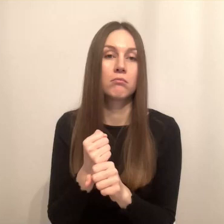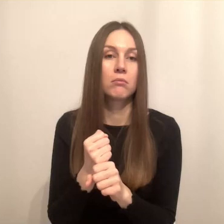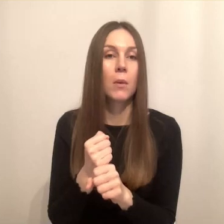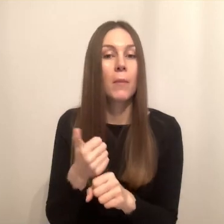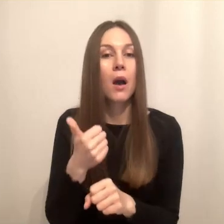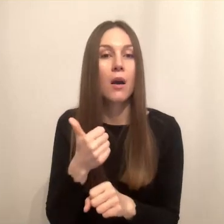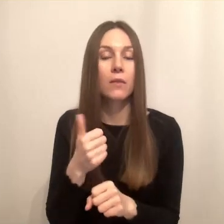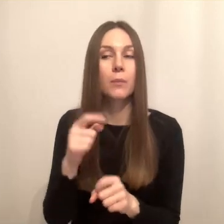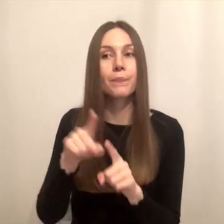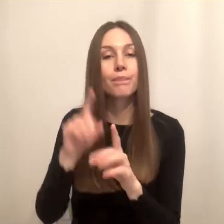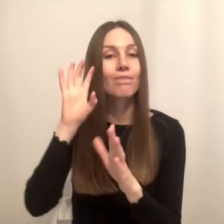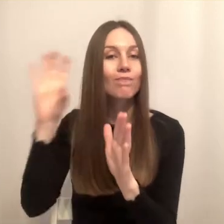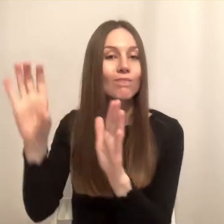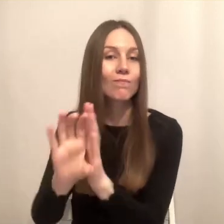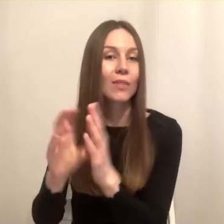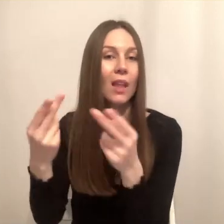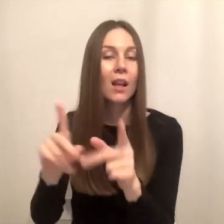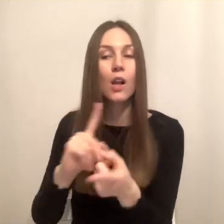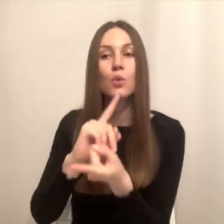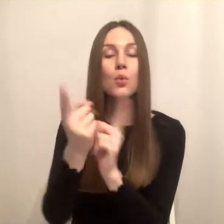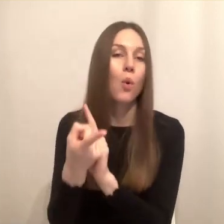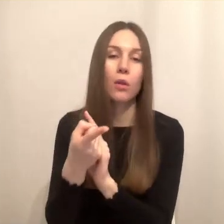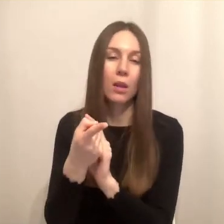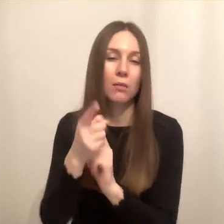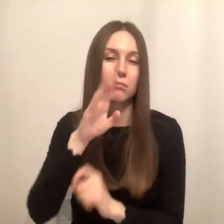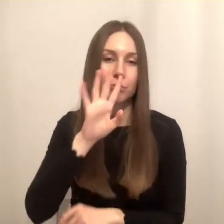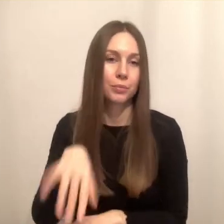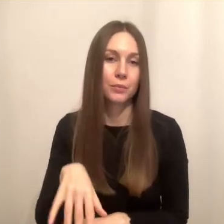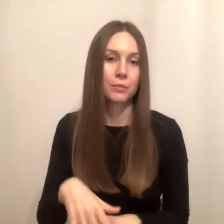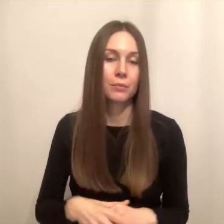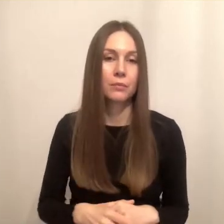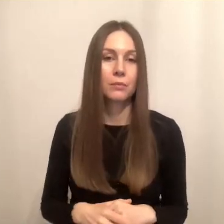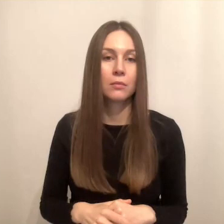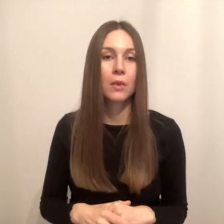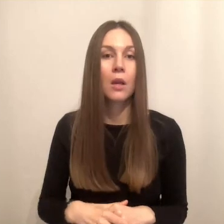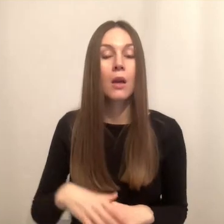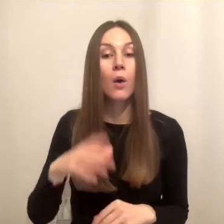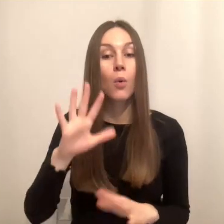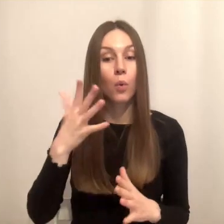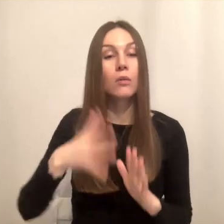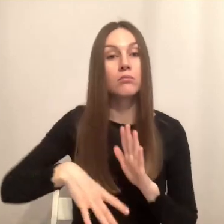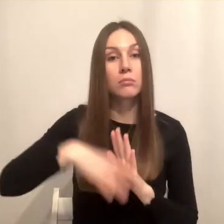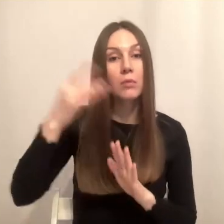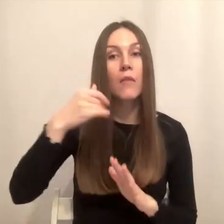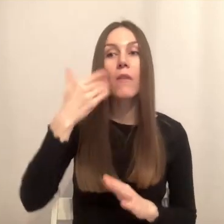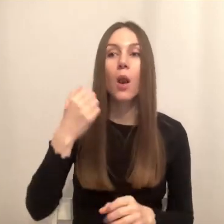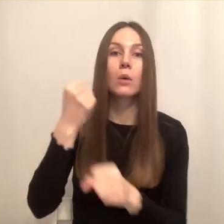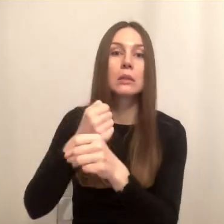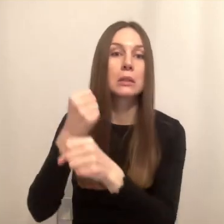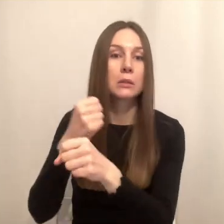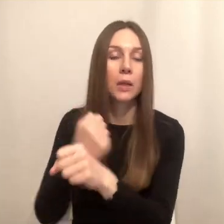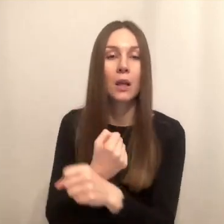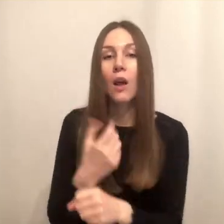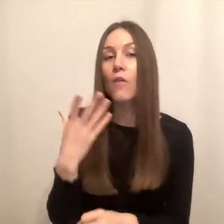neįsipareigoti ir nebūti skolingams ir kad po to, jeigu būsim išrinkti, reiktų atidirbinėti. Kiek biudžetas visas